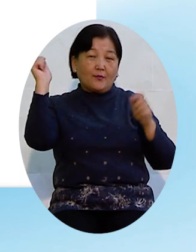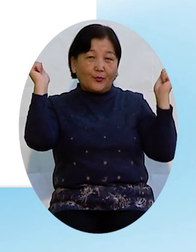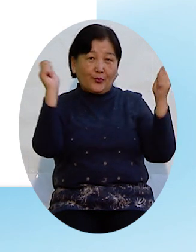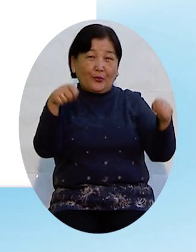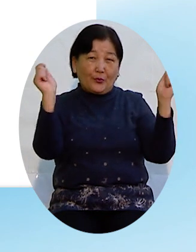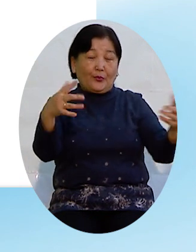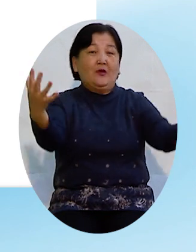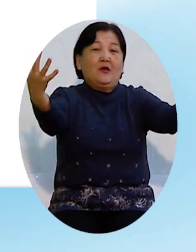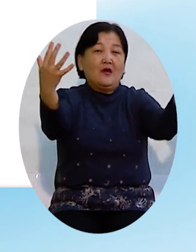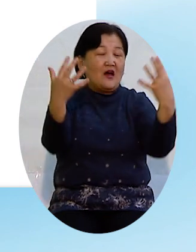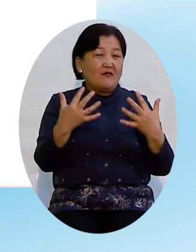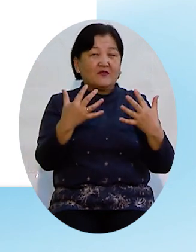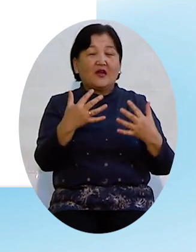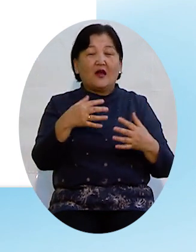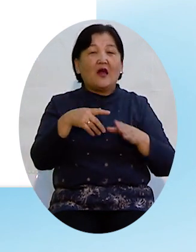Адууга харамлаагүй байна.